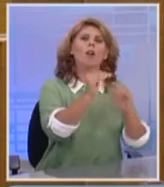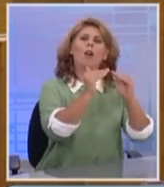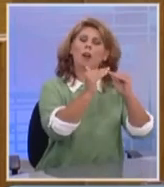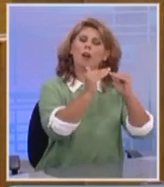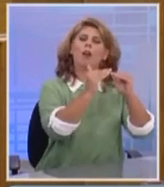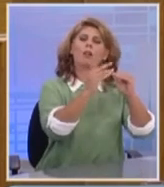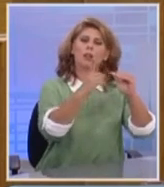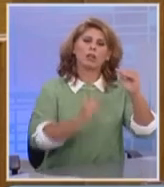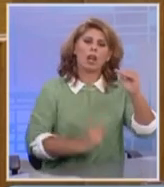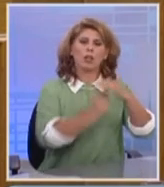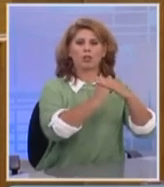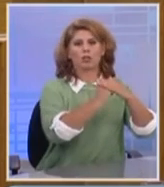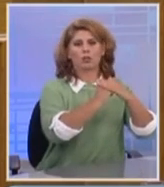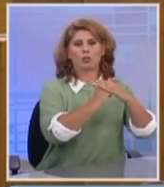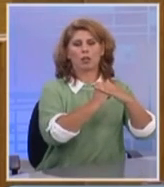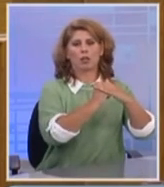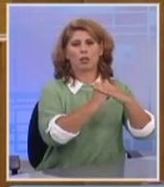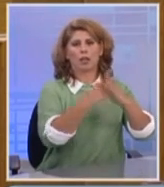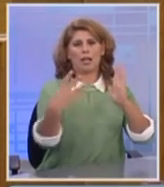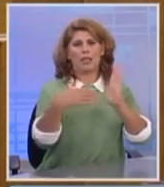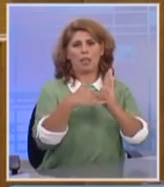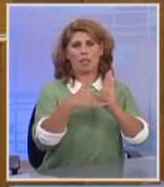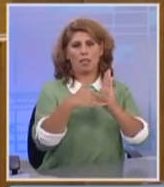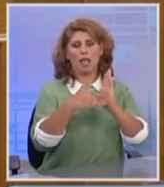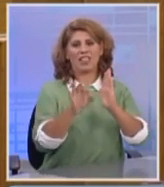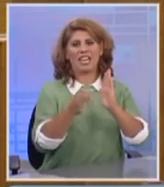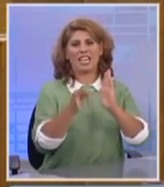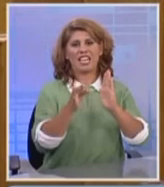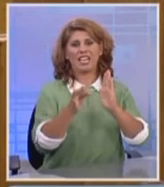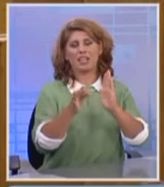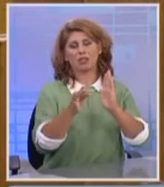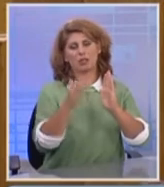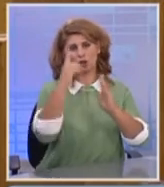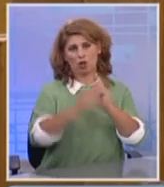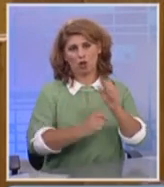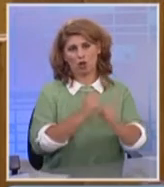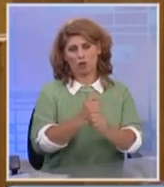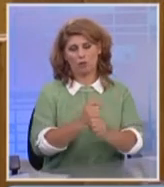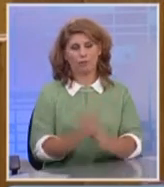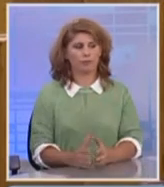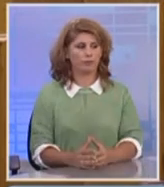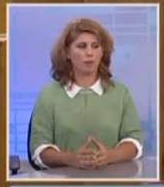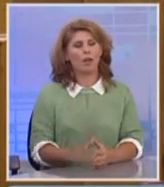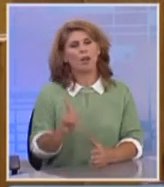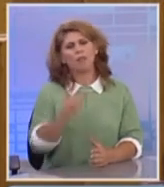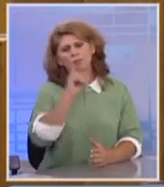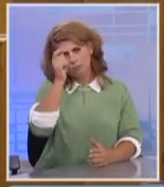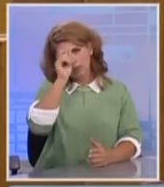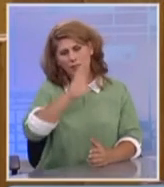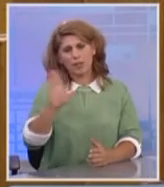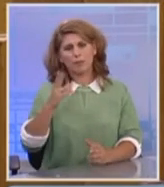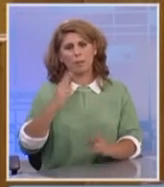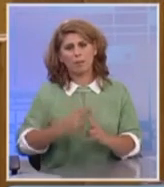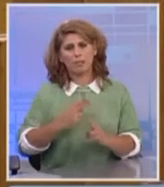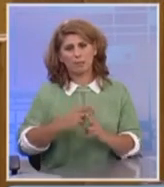θεσπίζεται ανώτερο όριο διδάκτρων 9.000 λίρες το χρόνο. Όπως άλλωστε ρητά ομολογείται από τις